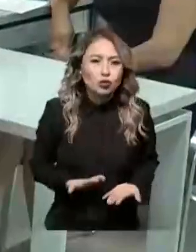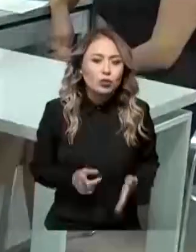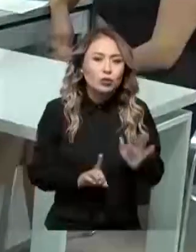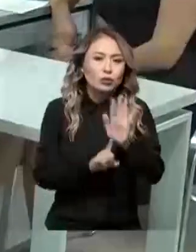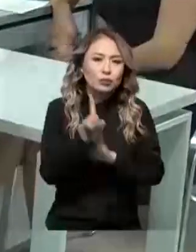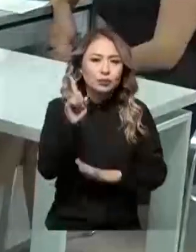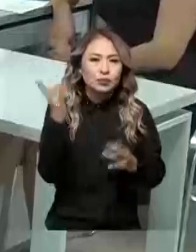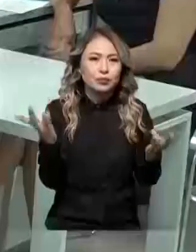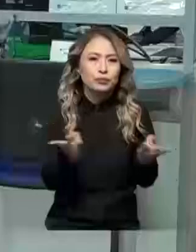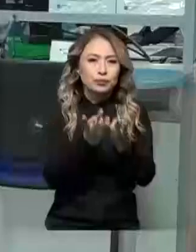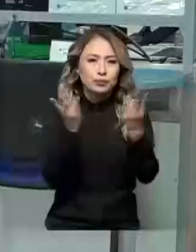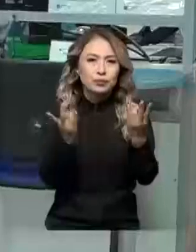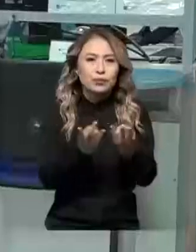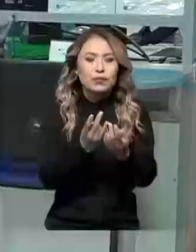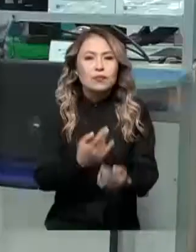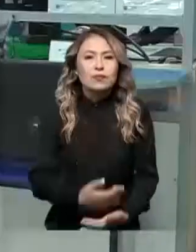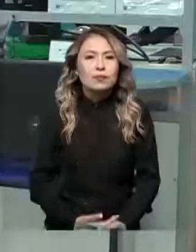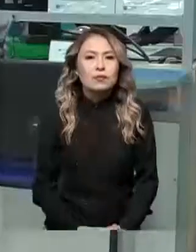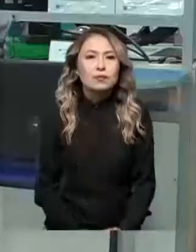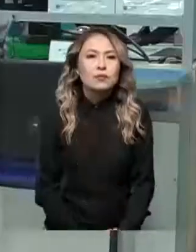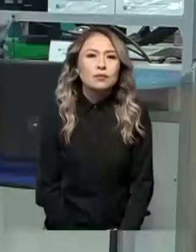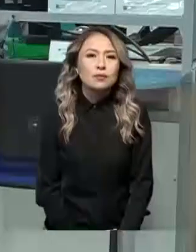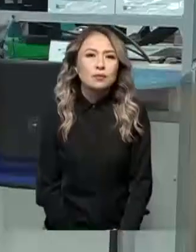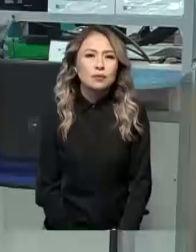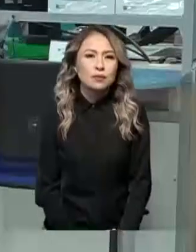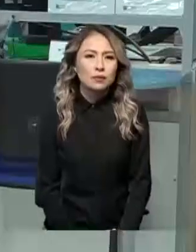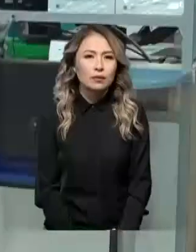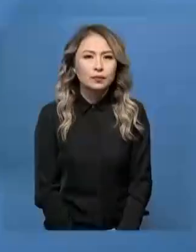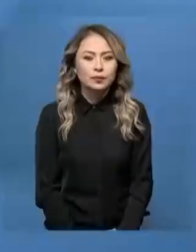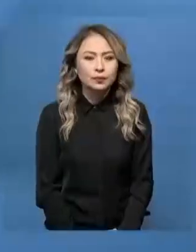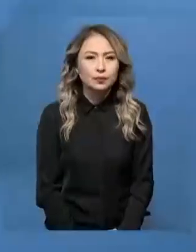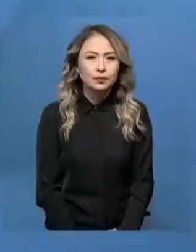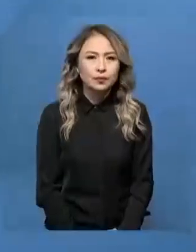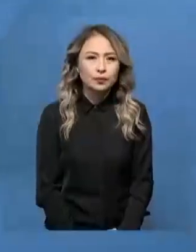да өтпек. Талғат Исламұлы, Саламат Бекбаев, Ақтау 24 кезет.